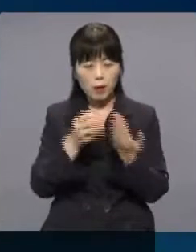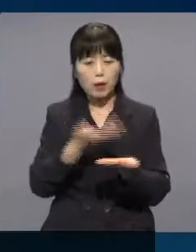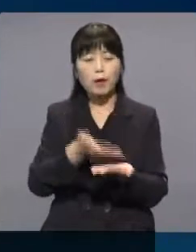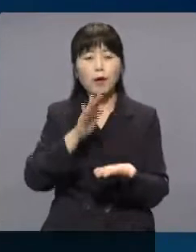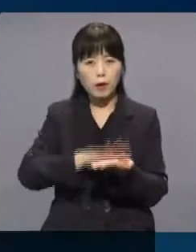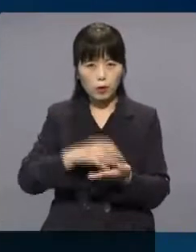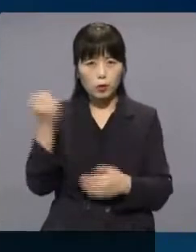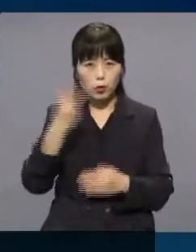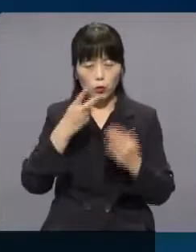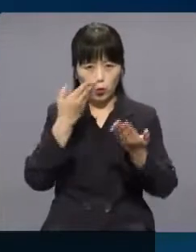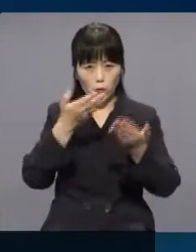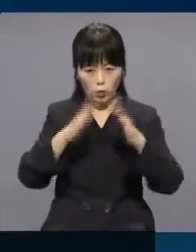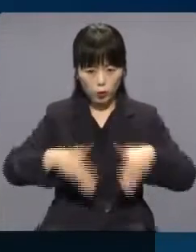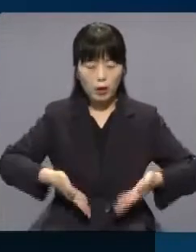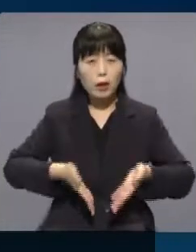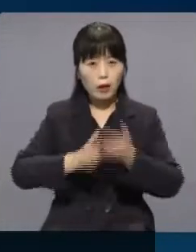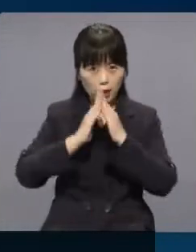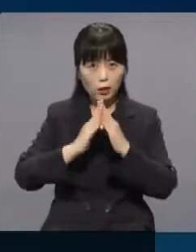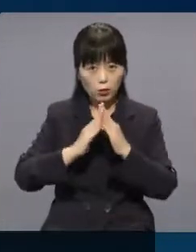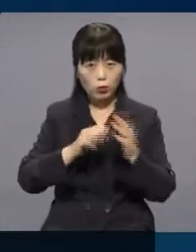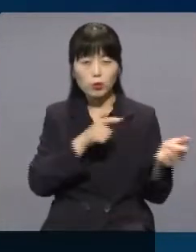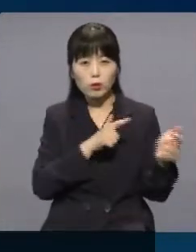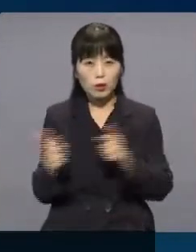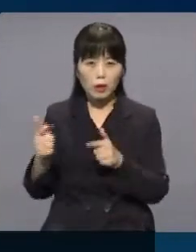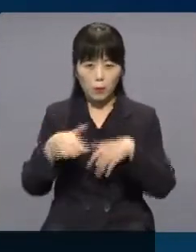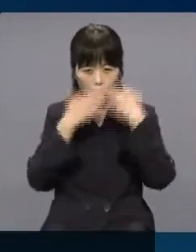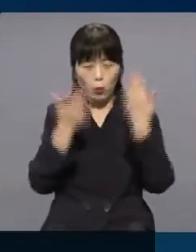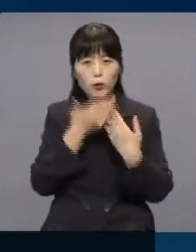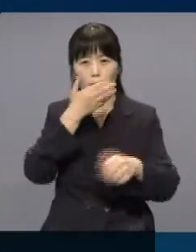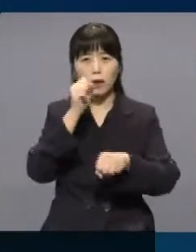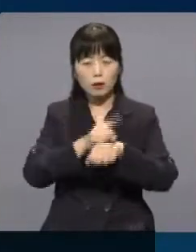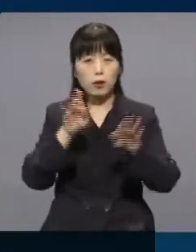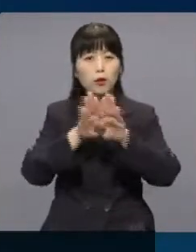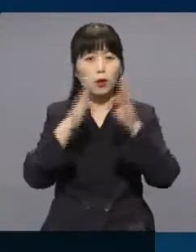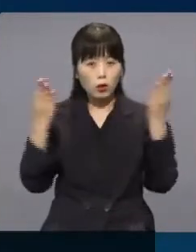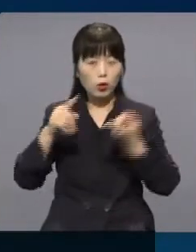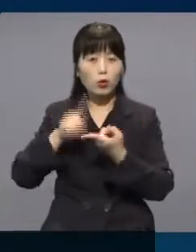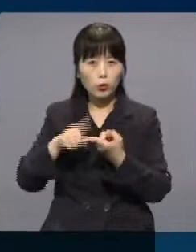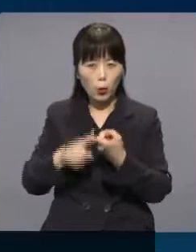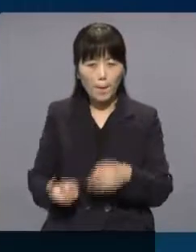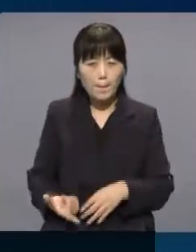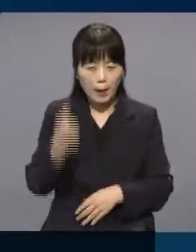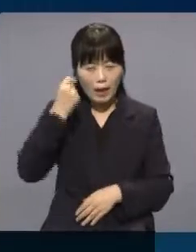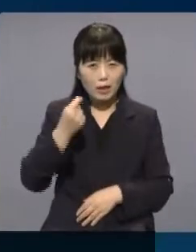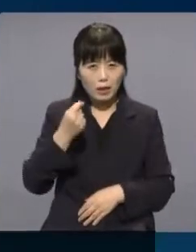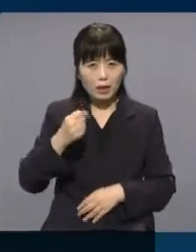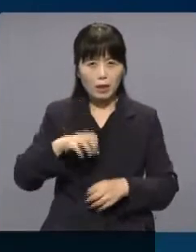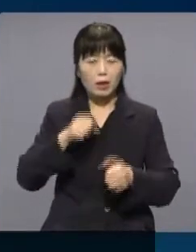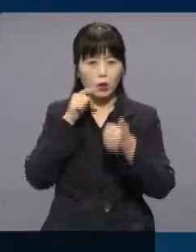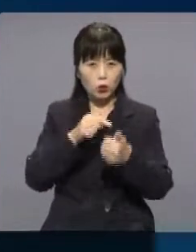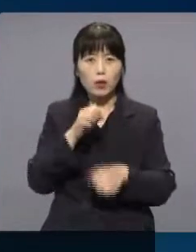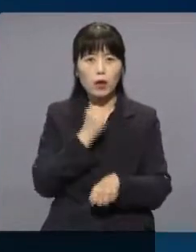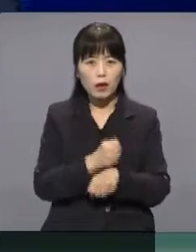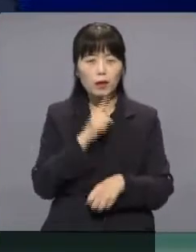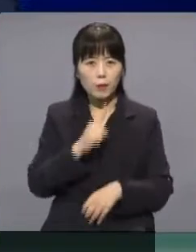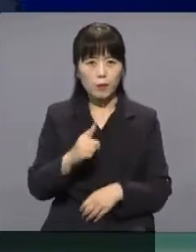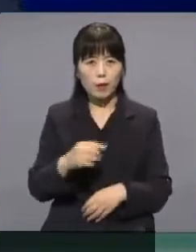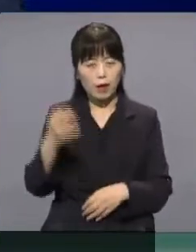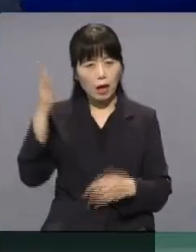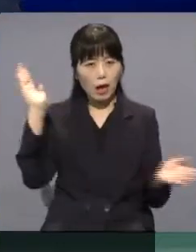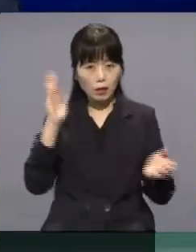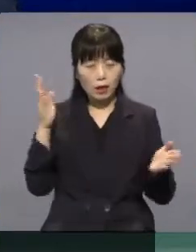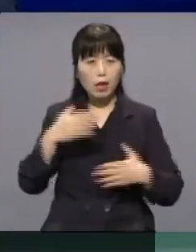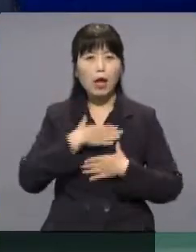더 나가서 리모델링 개축에 이르기까지 모든 가능성을 열어놓고서 신속하게 조치를 하겠다 이렇게 말했습니다 학생들 안전이